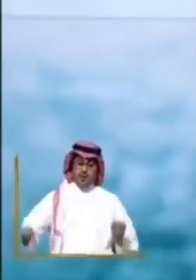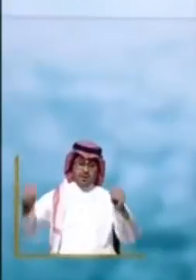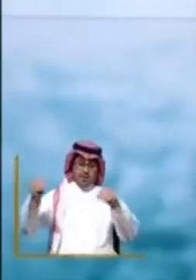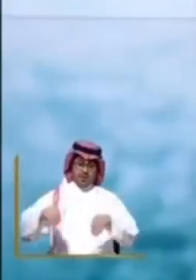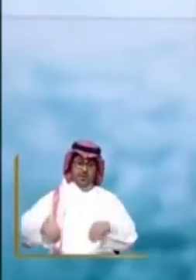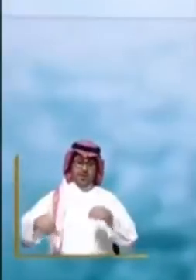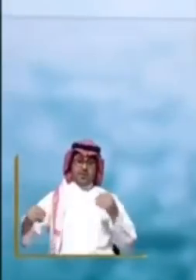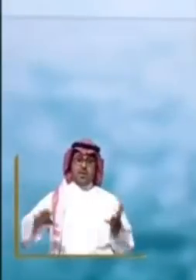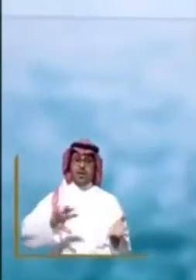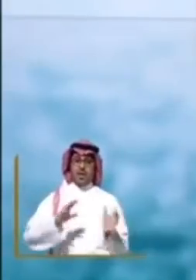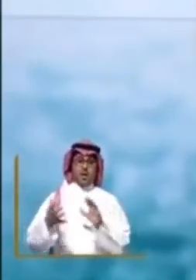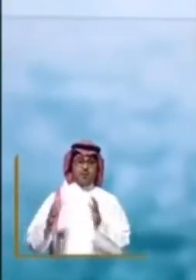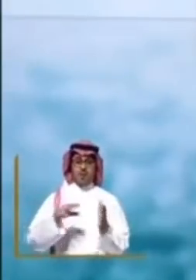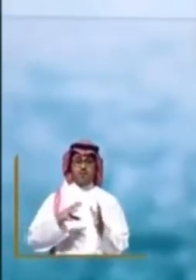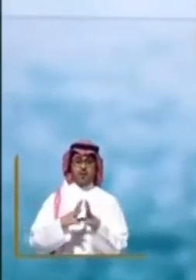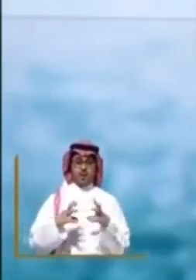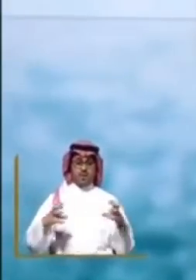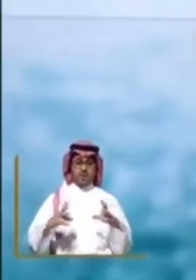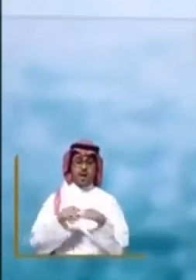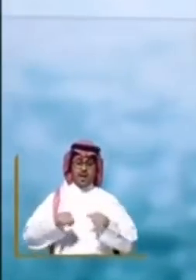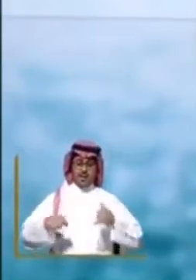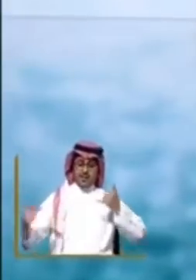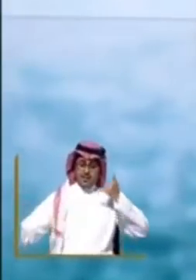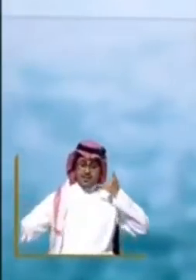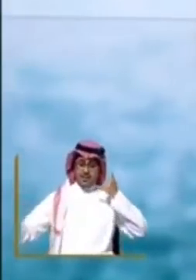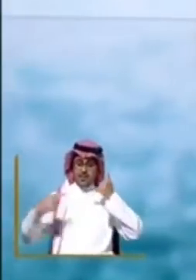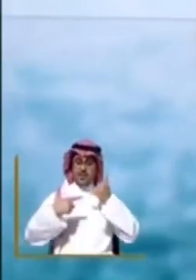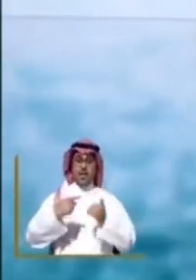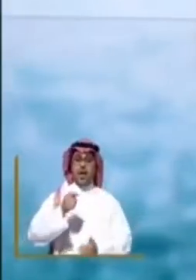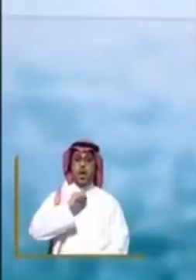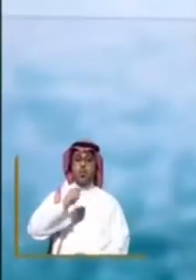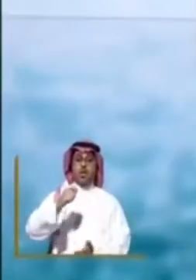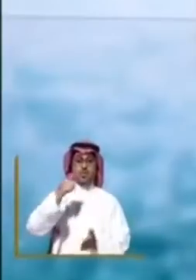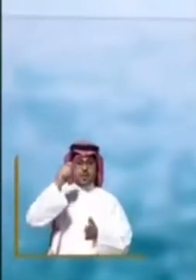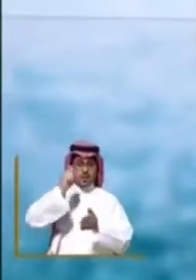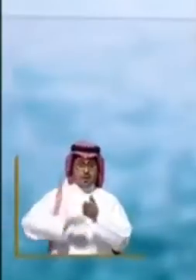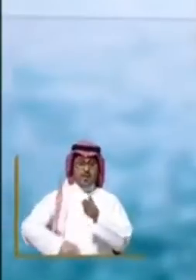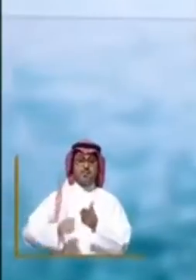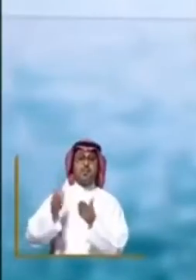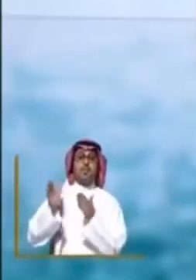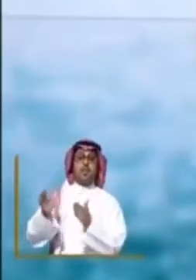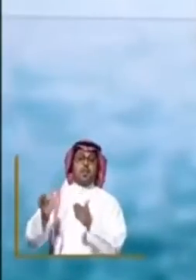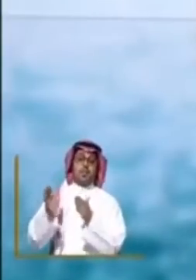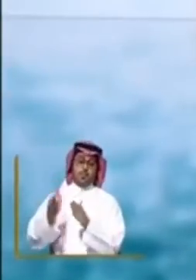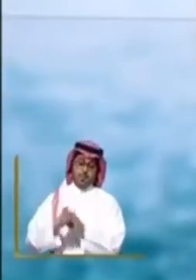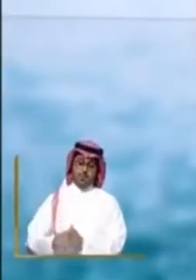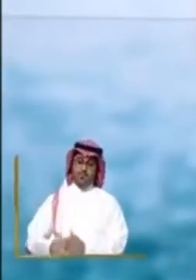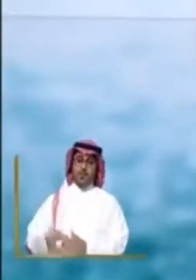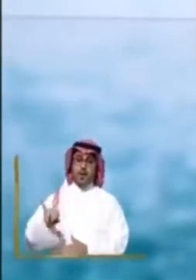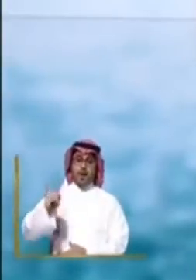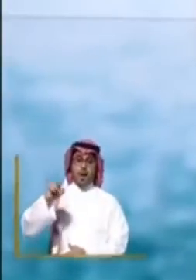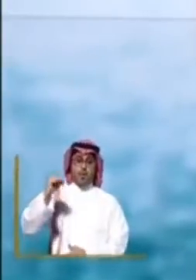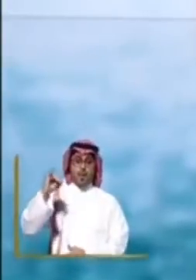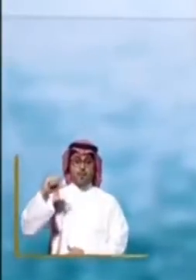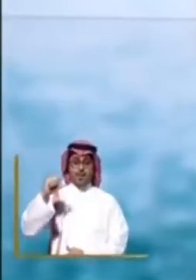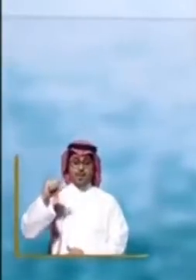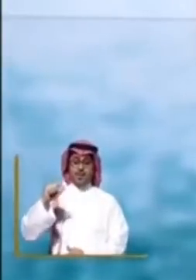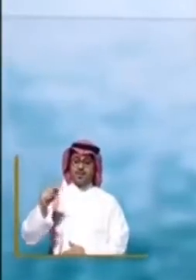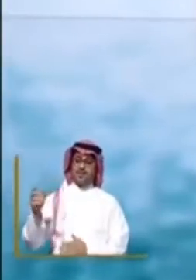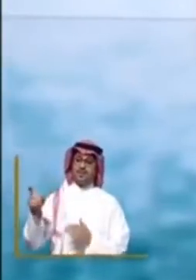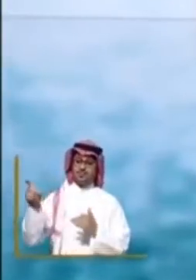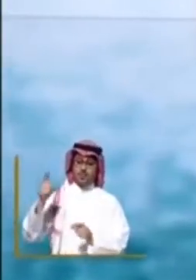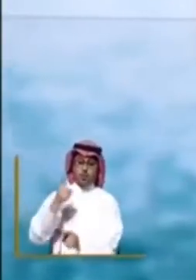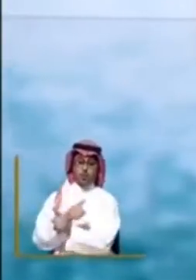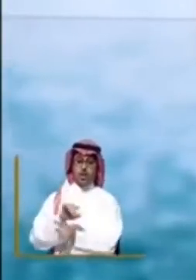ولمزيد من التفاصيل معنا عبر الهاتف المتحدث الرسمي لأمانة المنطقة الشرقية الأستاذ محمد صفيان.